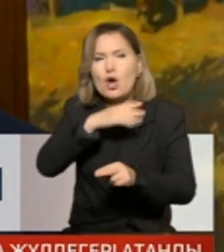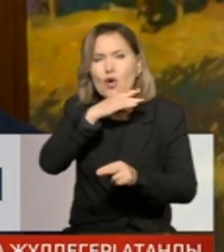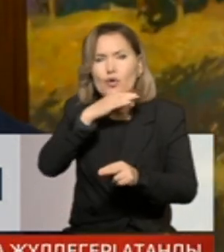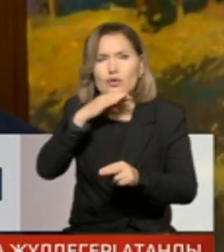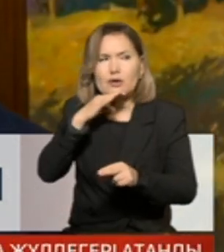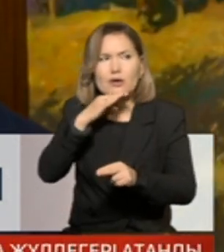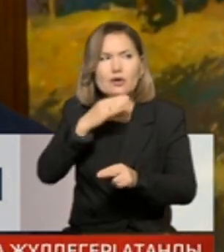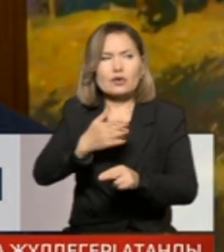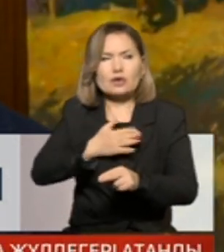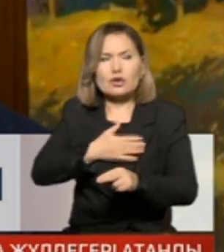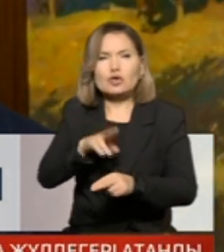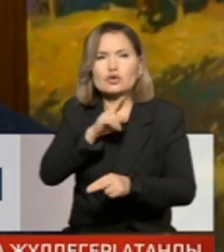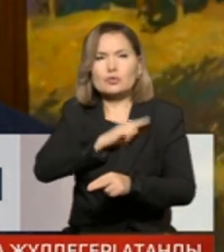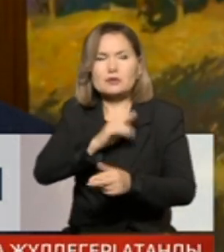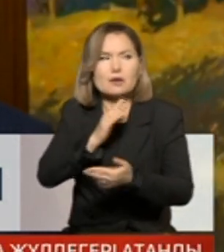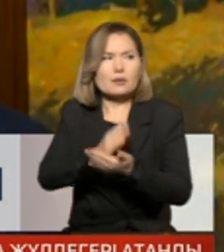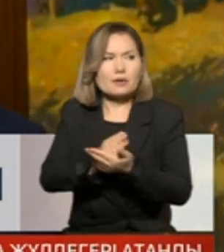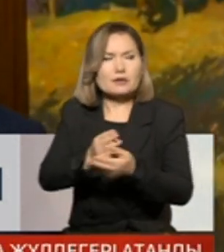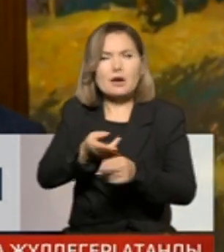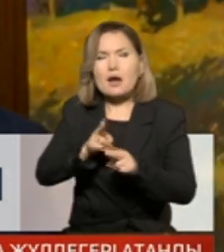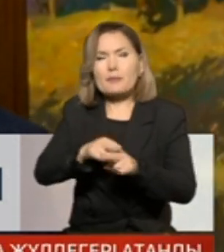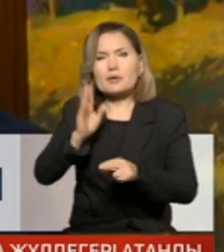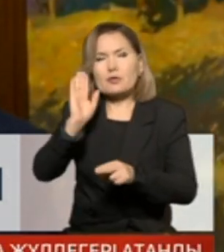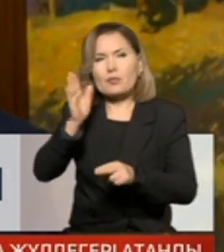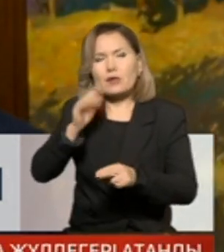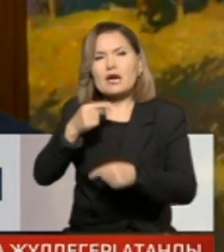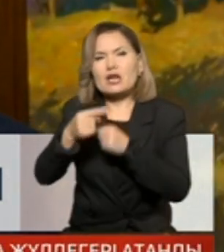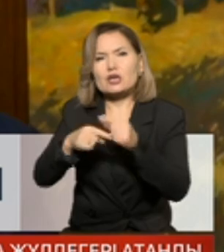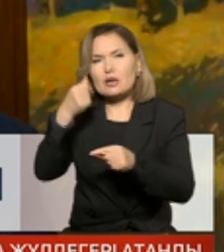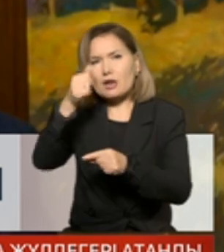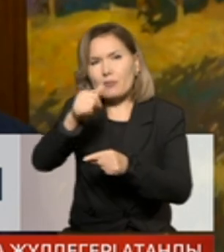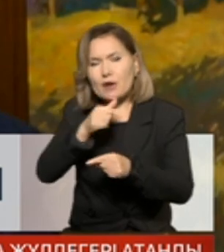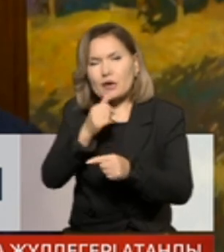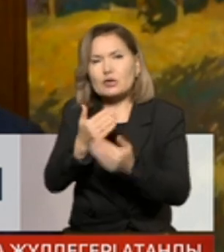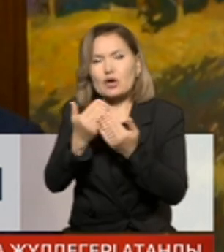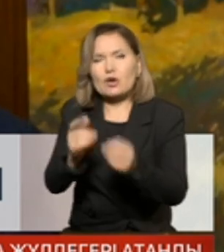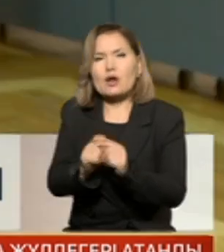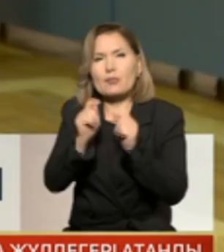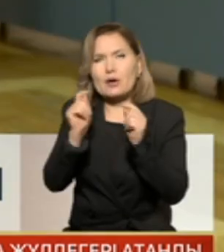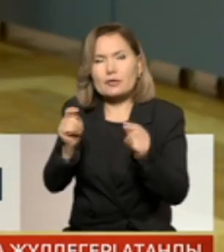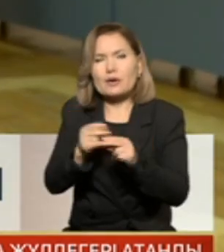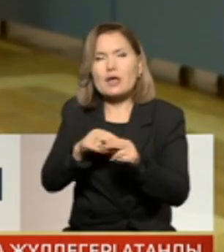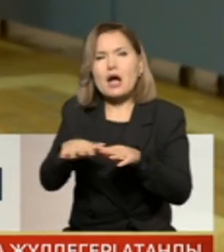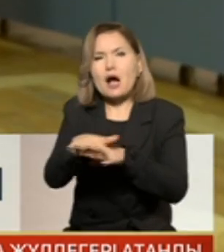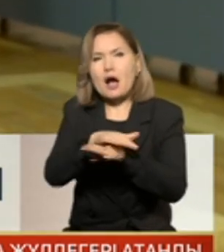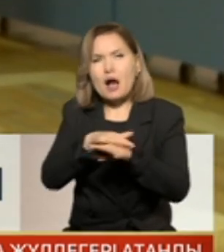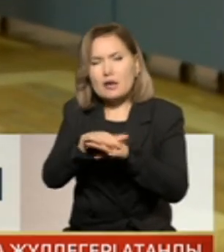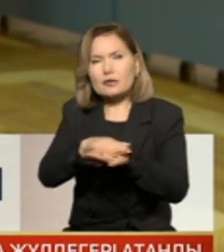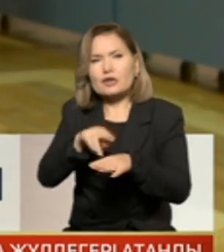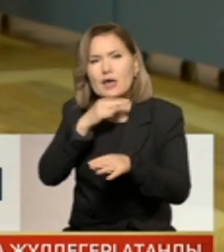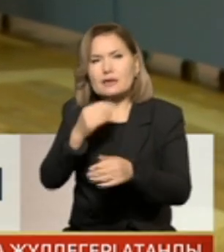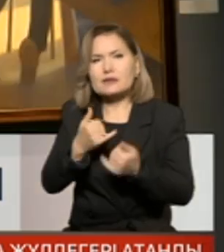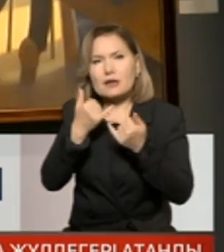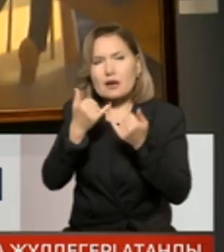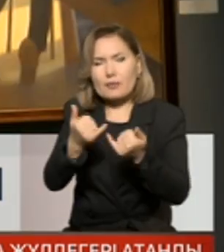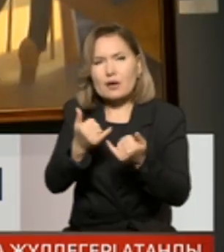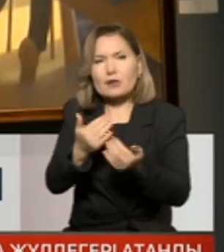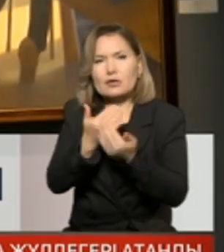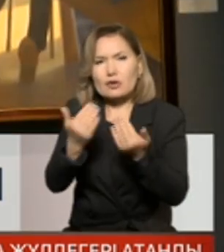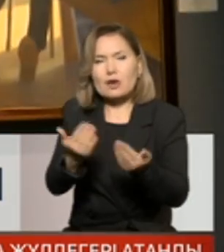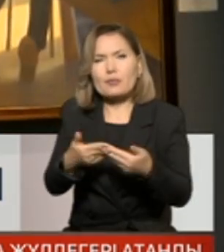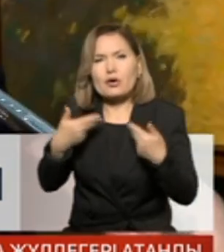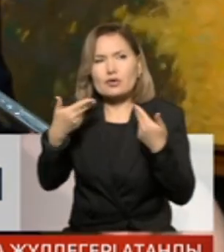көп жұмыстар бар. Соны біз келесі жылдан бастап көбейтіп, әлі де осы халықтың назарына жеткізетін